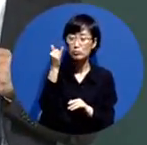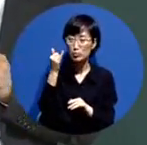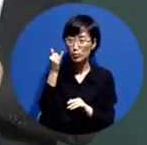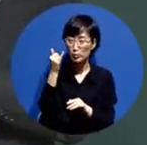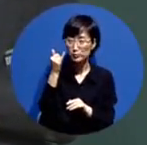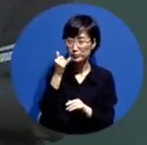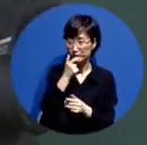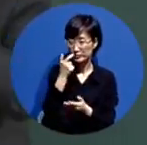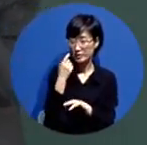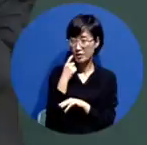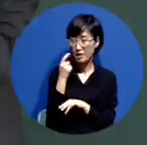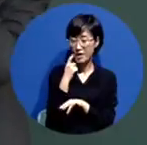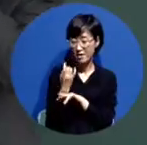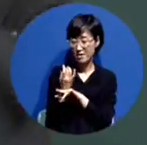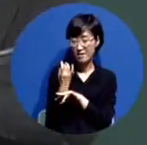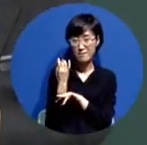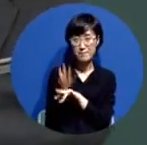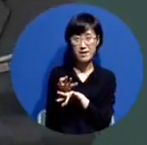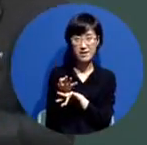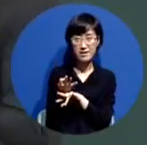받죠.